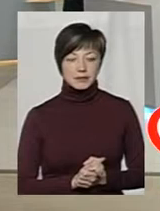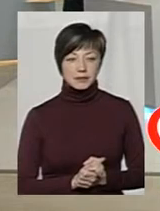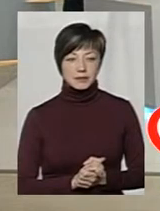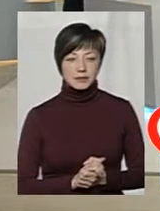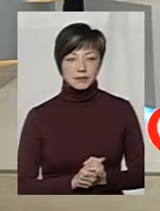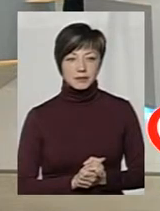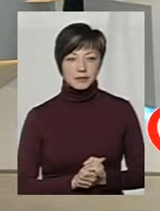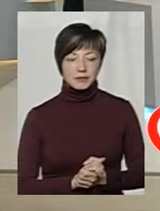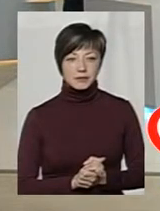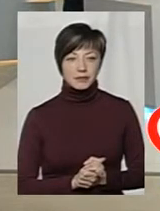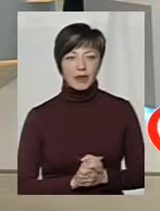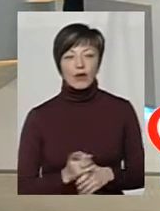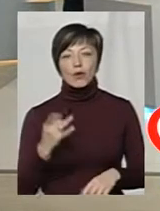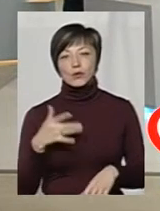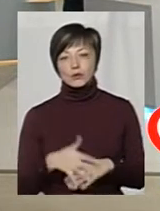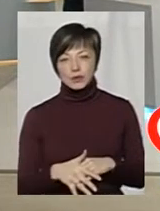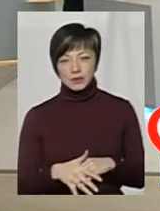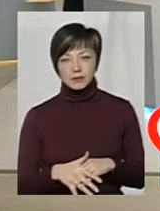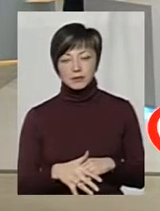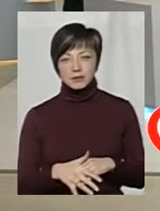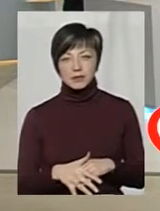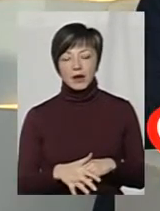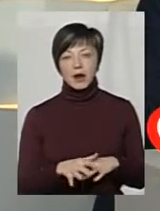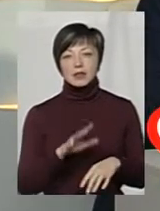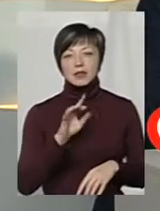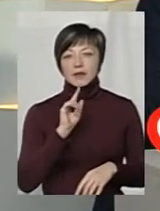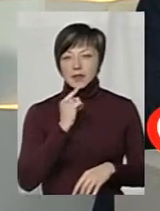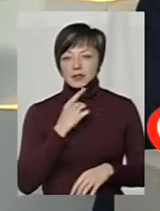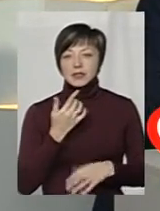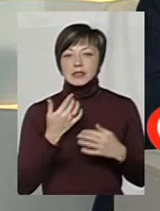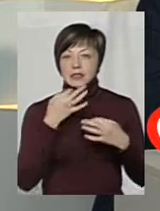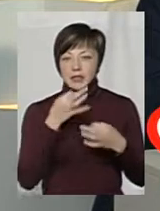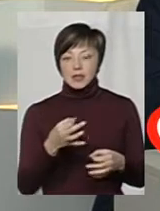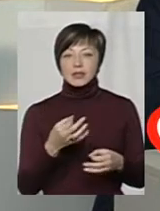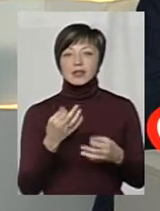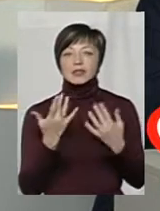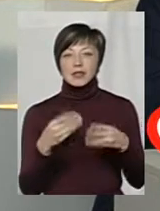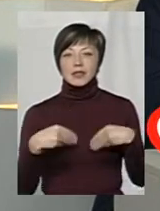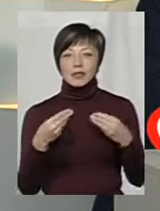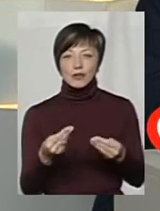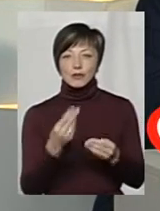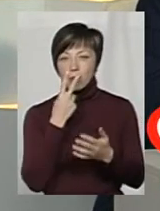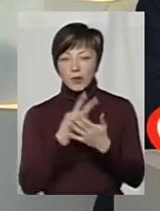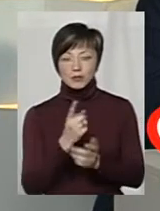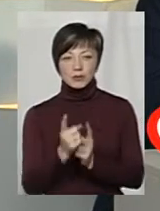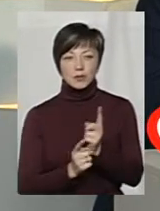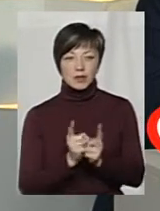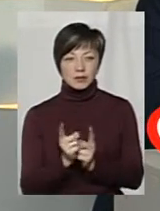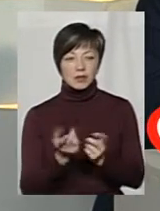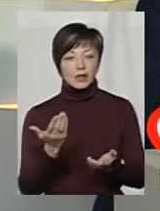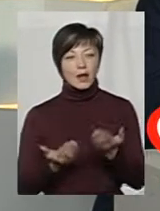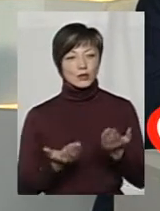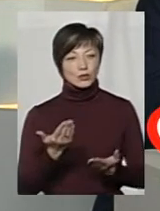Ну, розумієте, складно сказати, скільки треба дати, щоб там побачити, що помінялось. Ну,